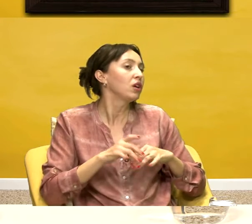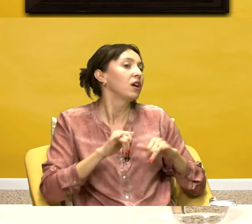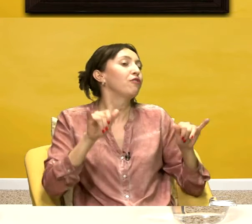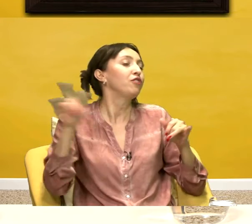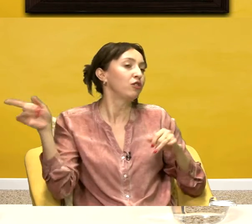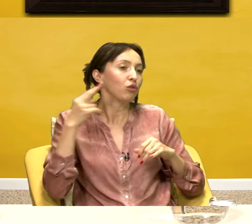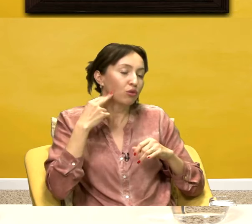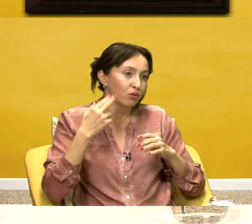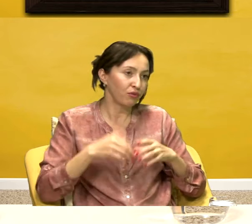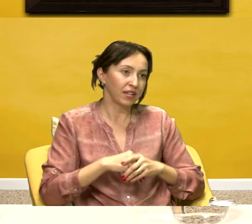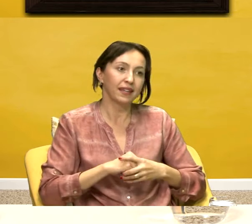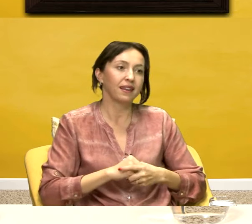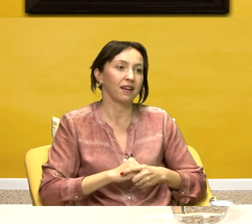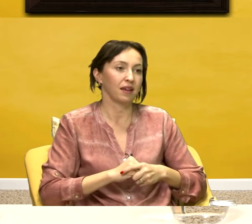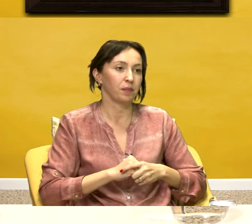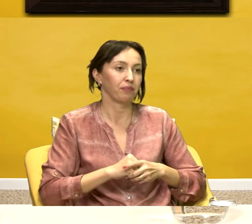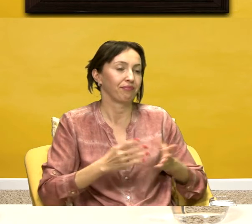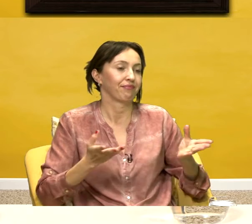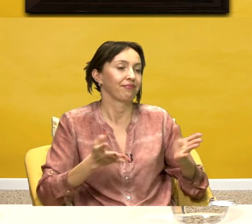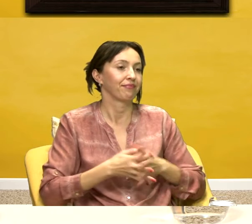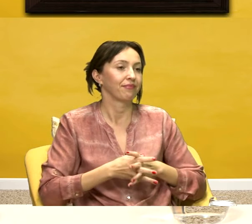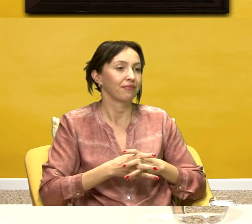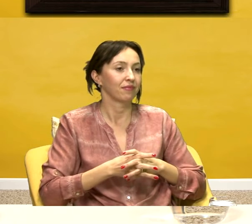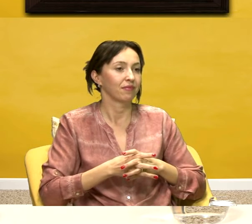tu viitorul fetei tale?